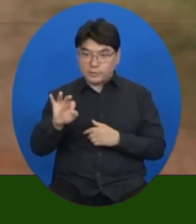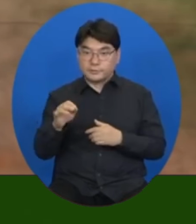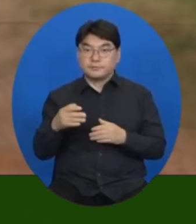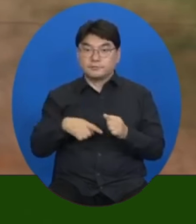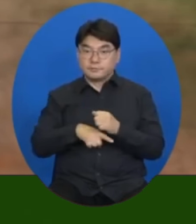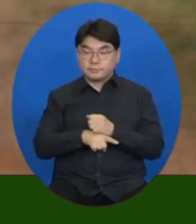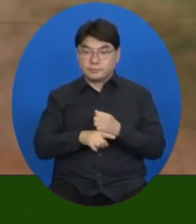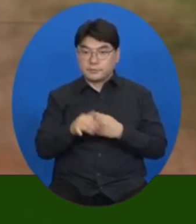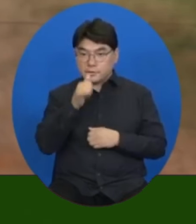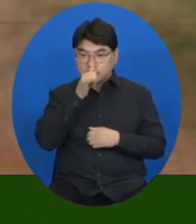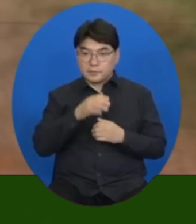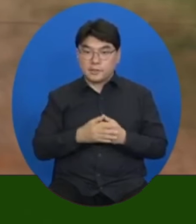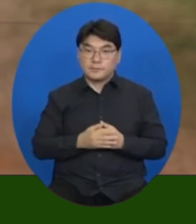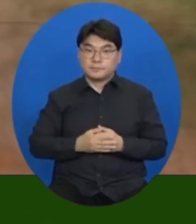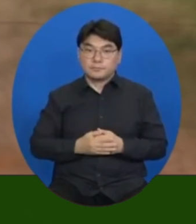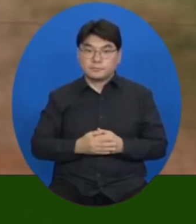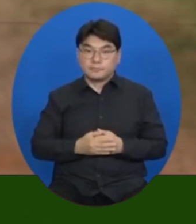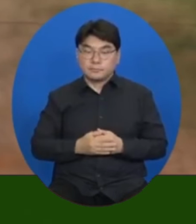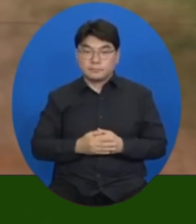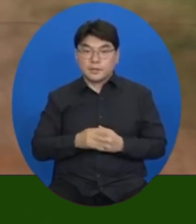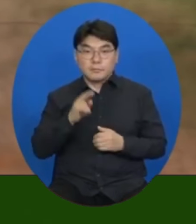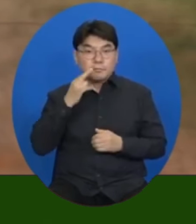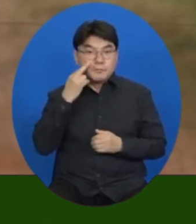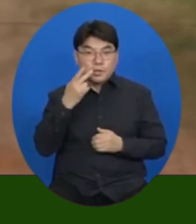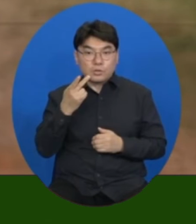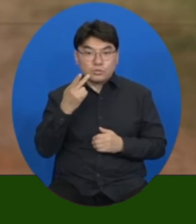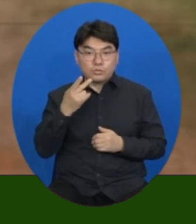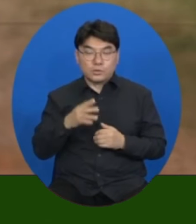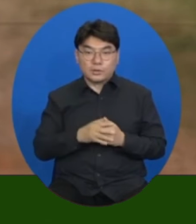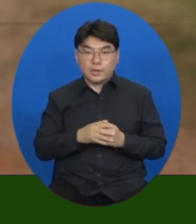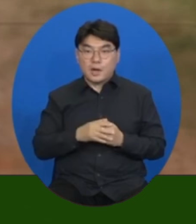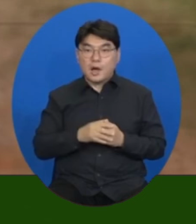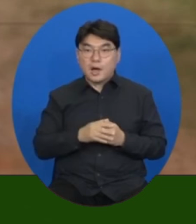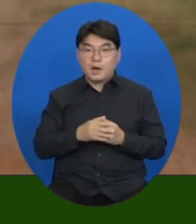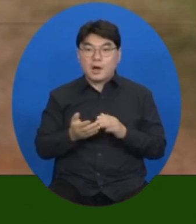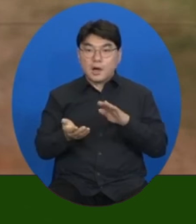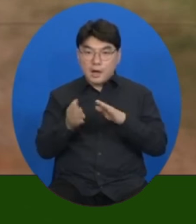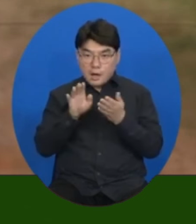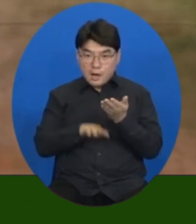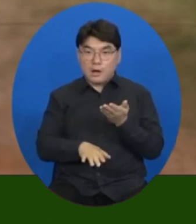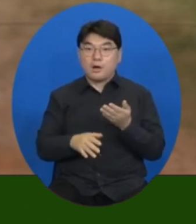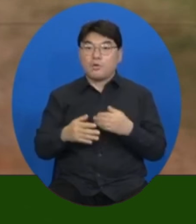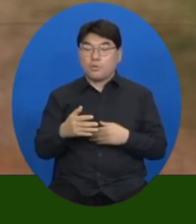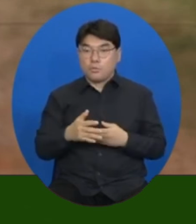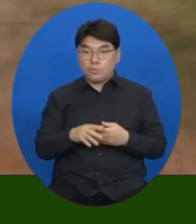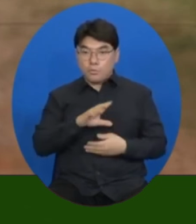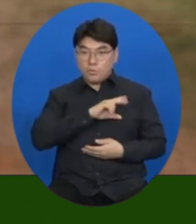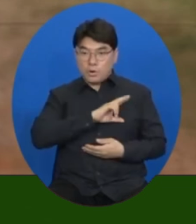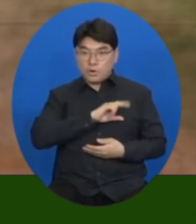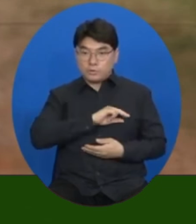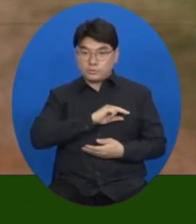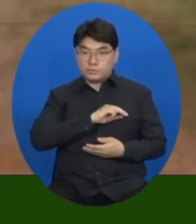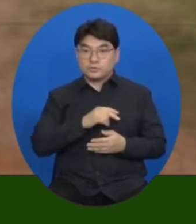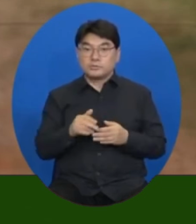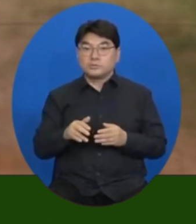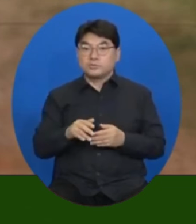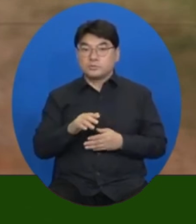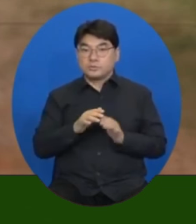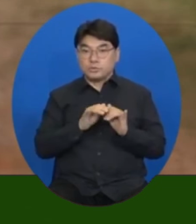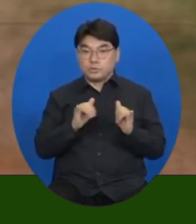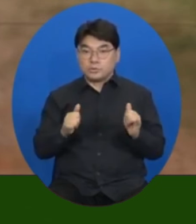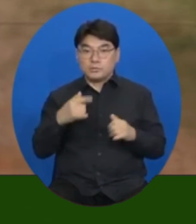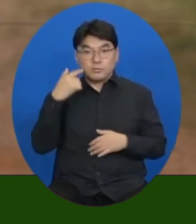2021년 1월 4일에 미국의 하원을 여는 기도에서 하원 의원이자